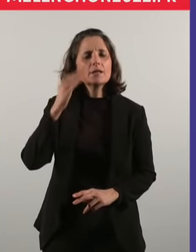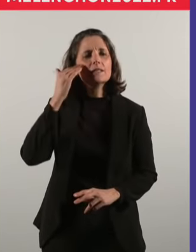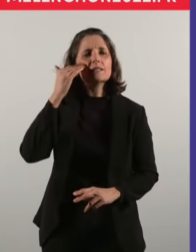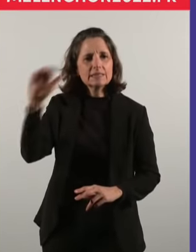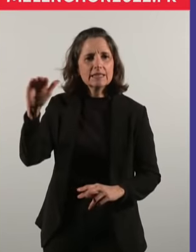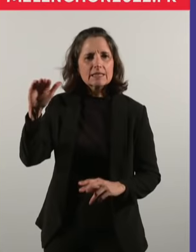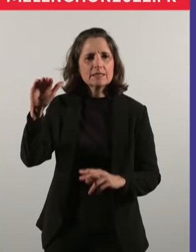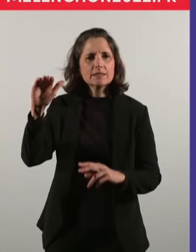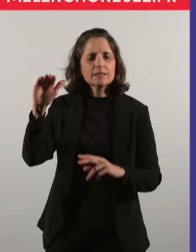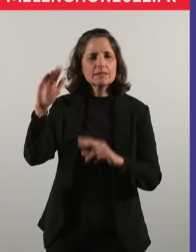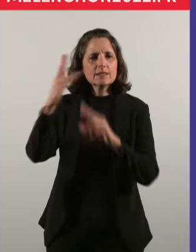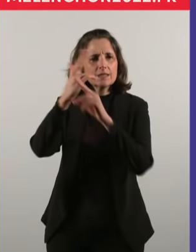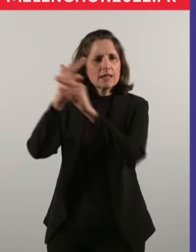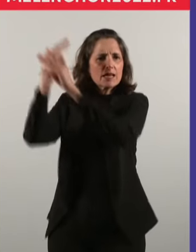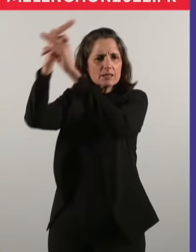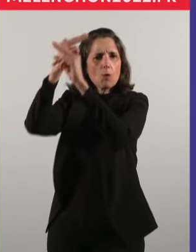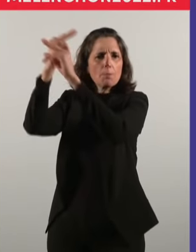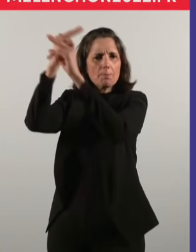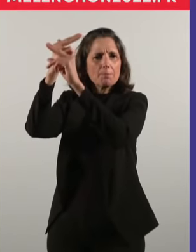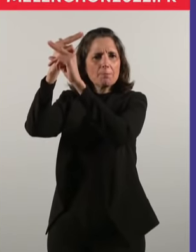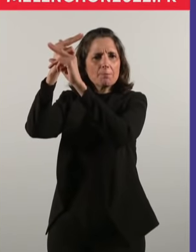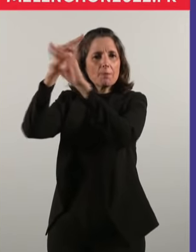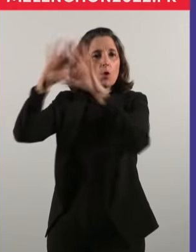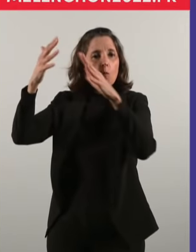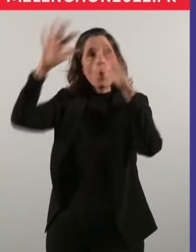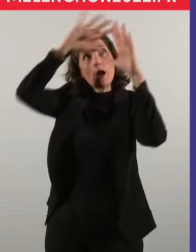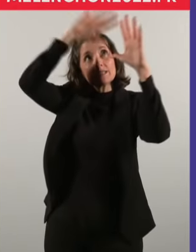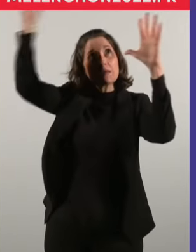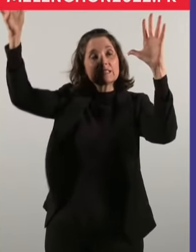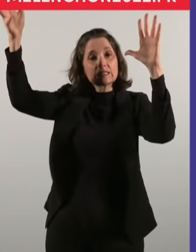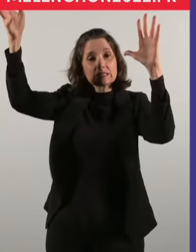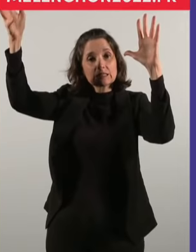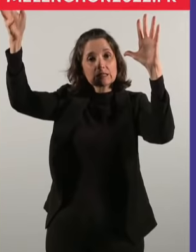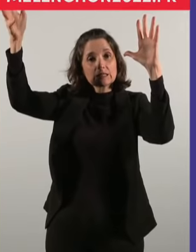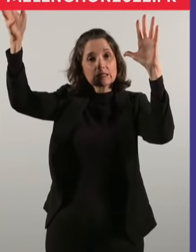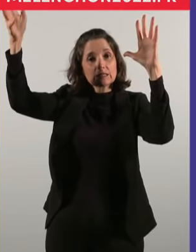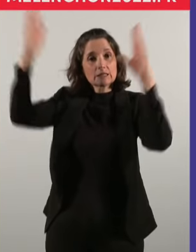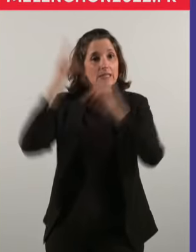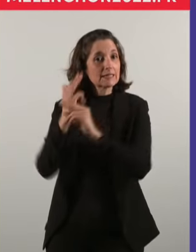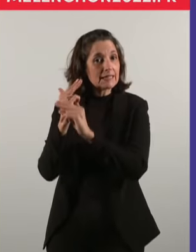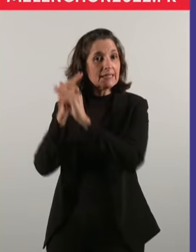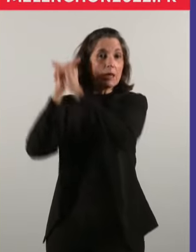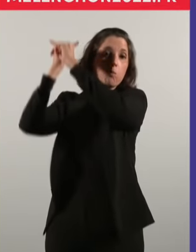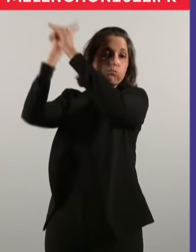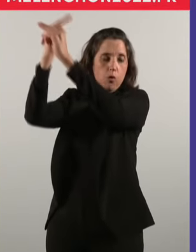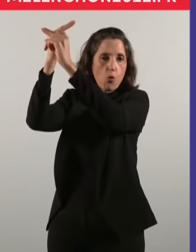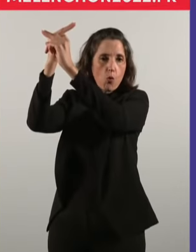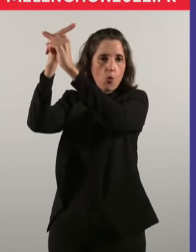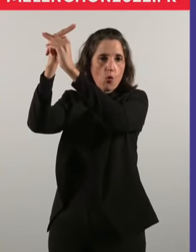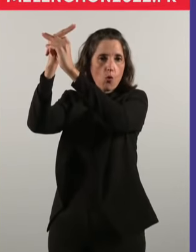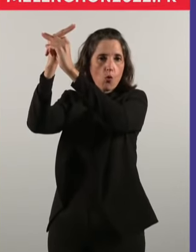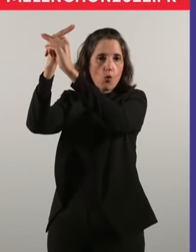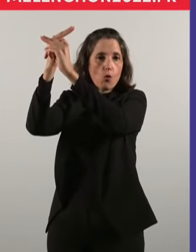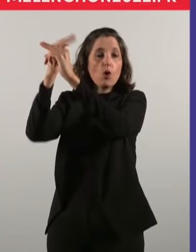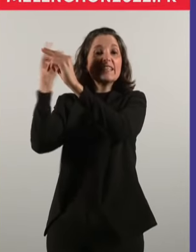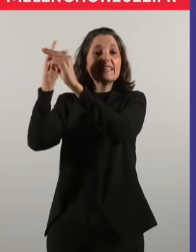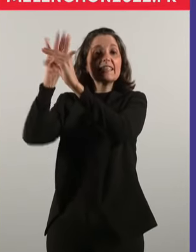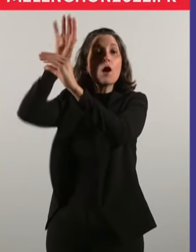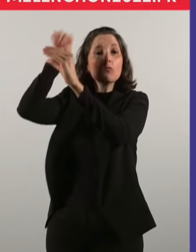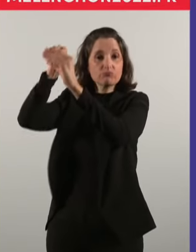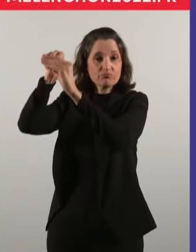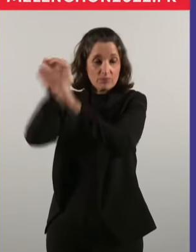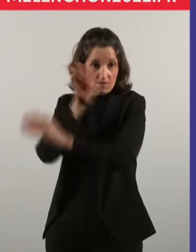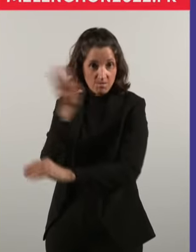d'Arianespace. Et quand on a déployé ce satellite, les Français étaient dans le satellite eux aussi.